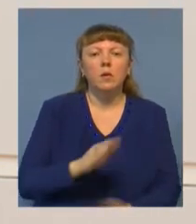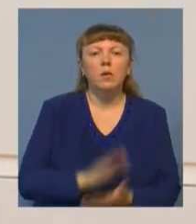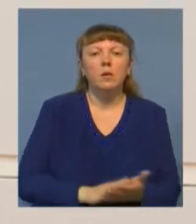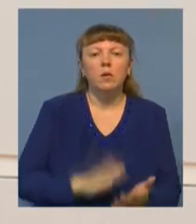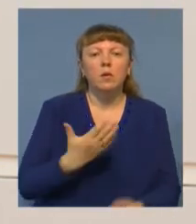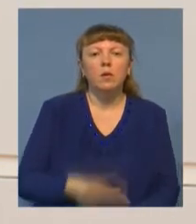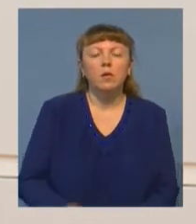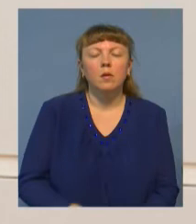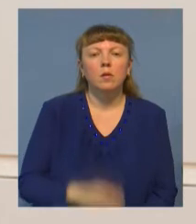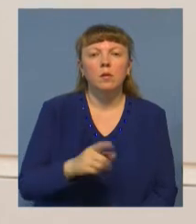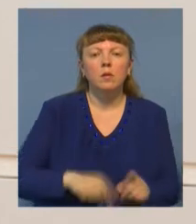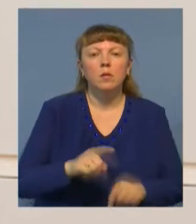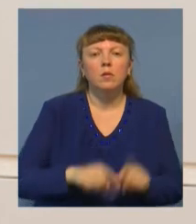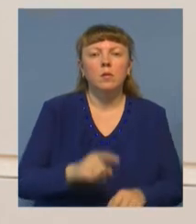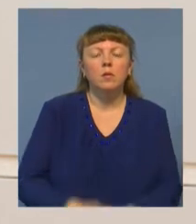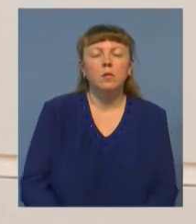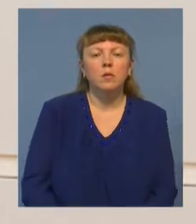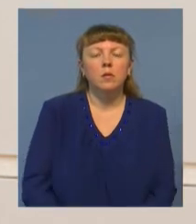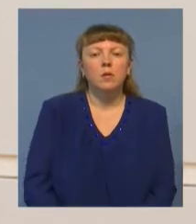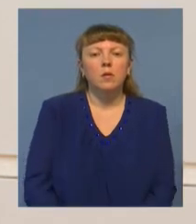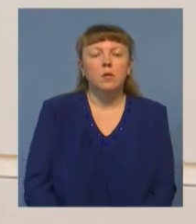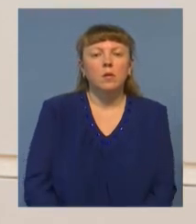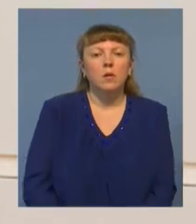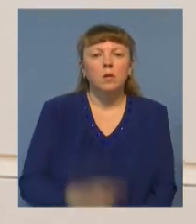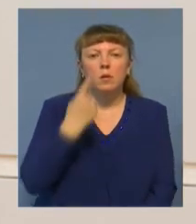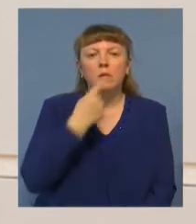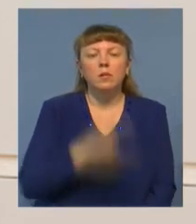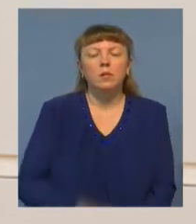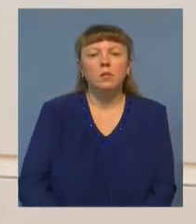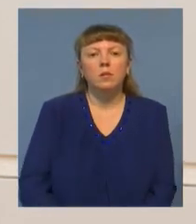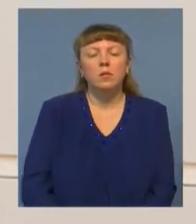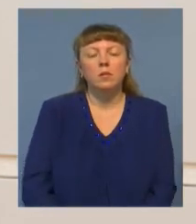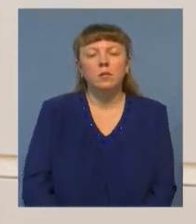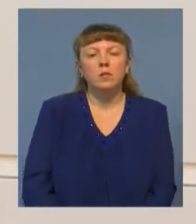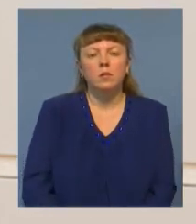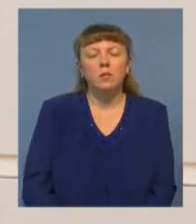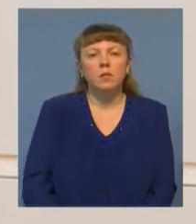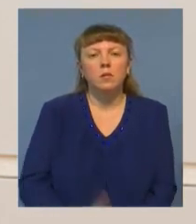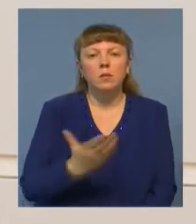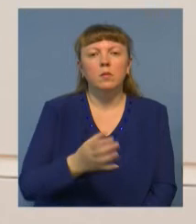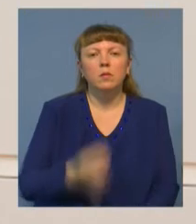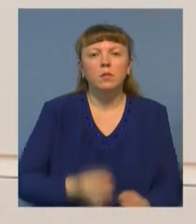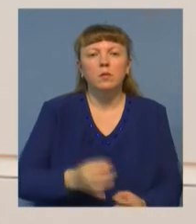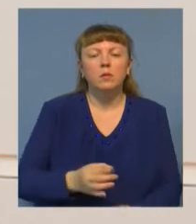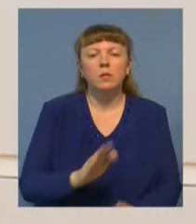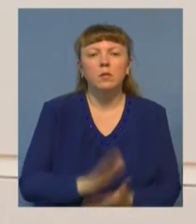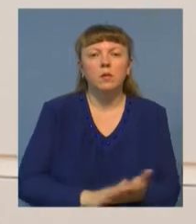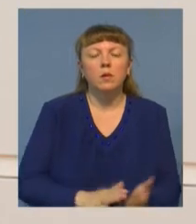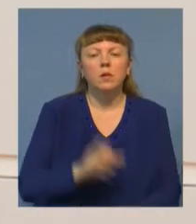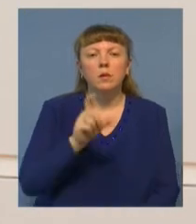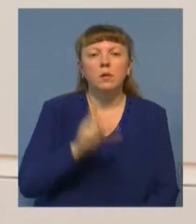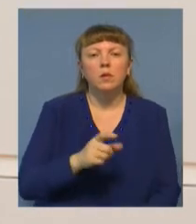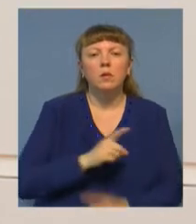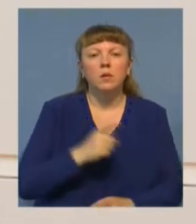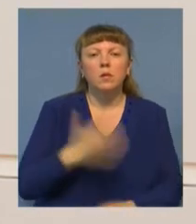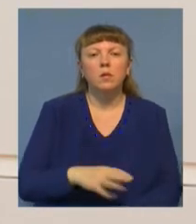заявлению родственника mm-hmm. близкого, да, там круг лиц определен, которые могут обратиться в суд с заявлением о признании гражданина